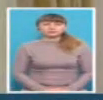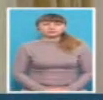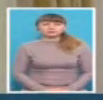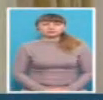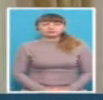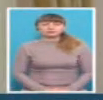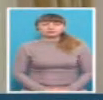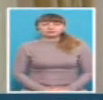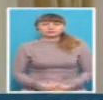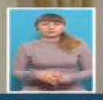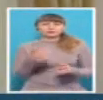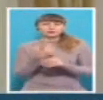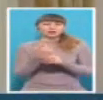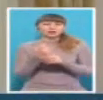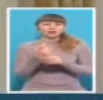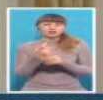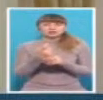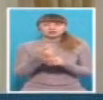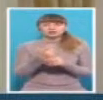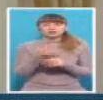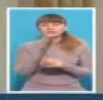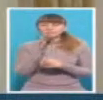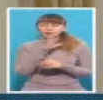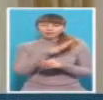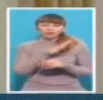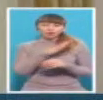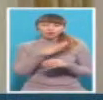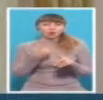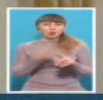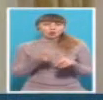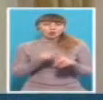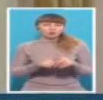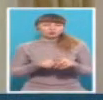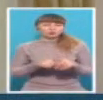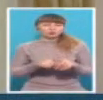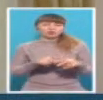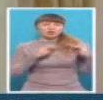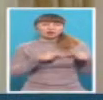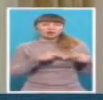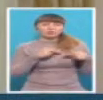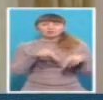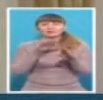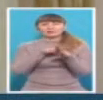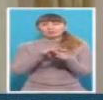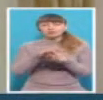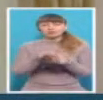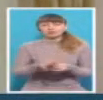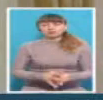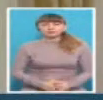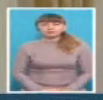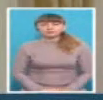бөлуді ұйғарылды. Одан бөтен өздеріңіз естіген болуларыңыз керек, тағы да осы ауыл